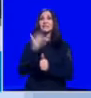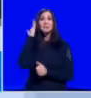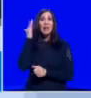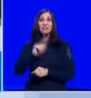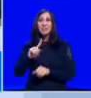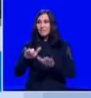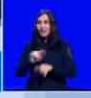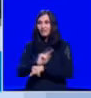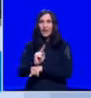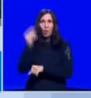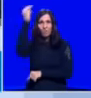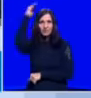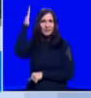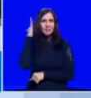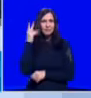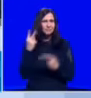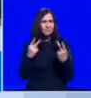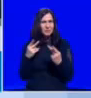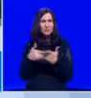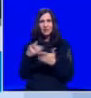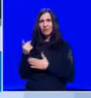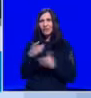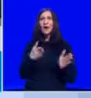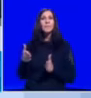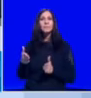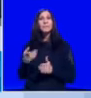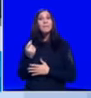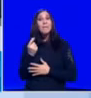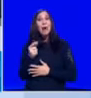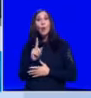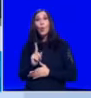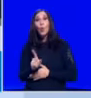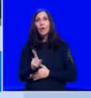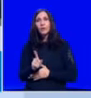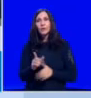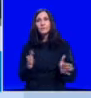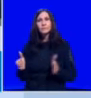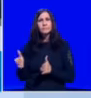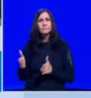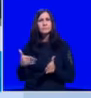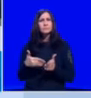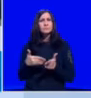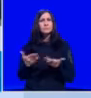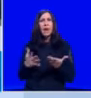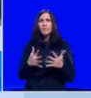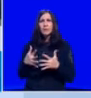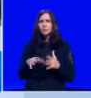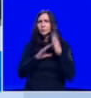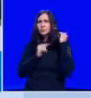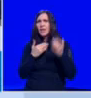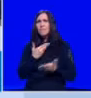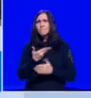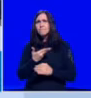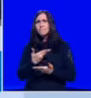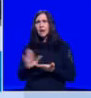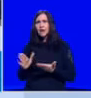веднага от българския министър, нали разбирате да. И заради това. А защо е на американското посолство да махат аграрния министър? Най-малкото, което е само